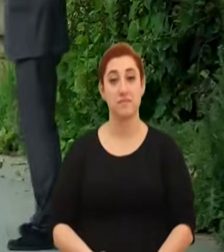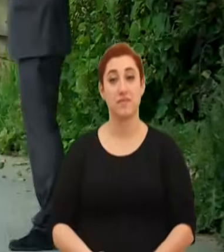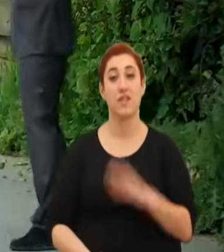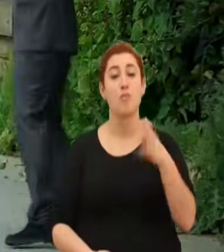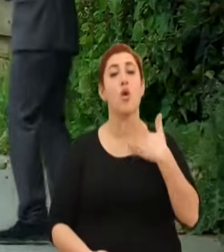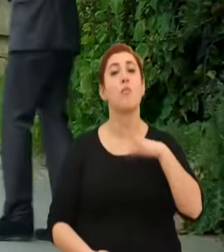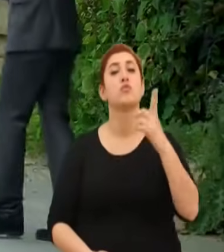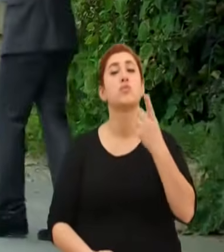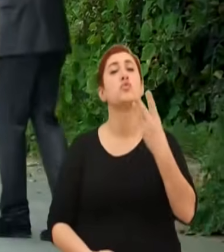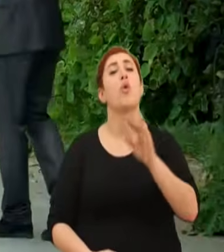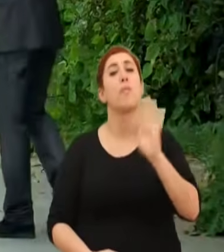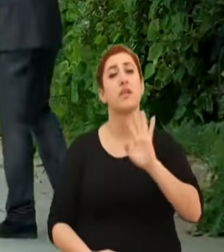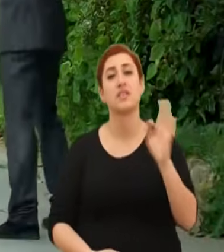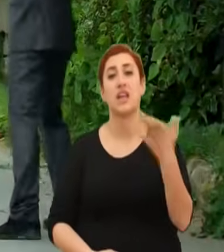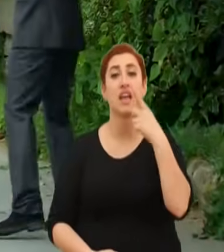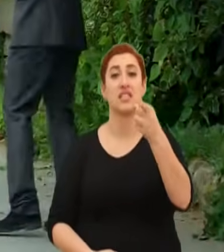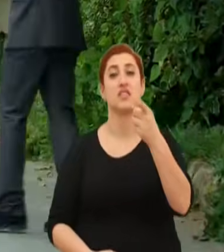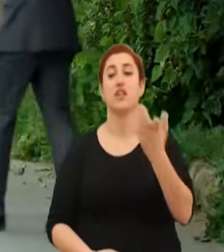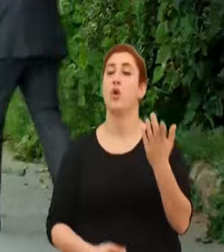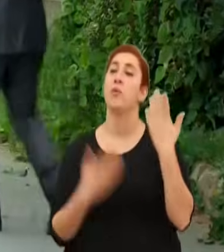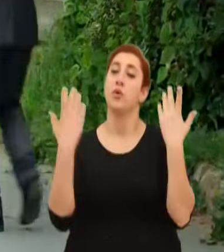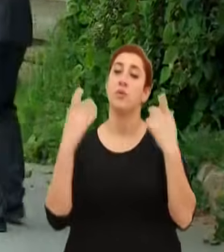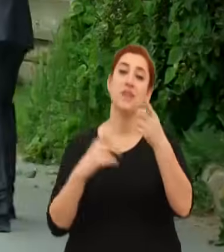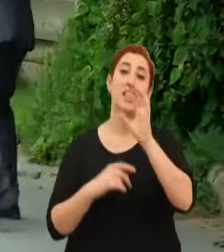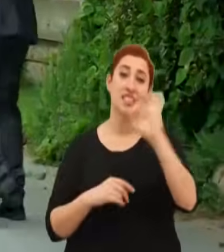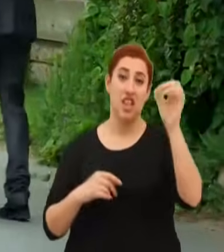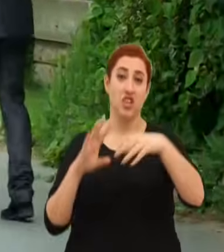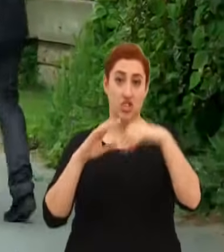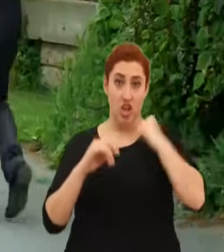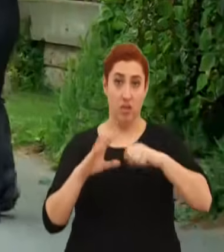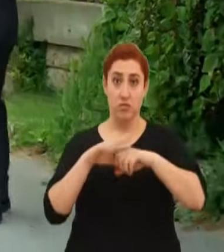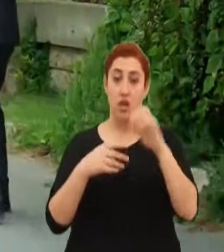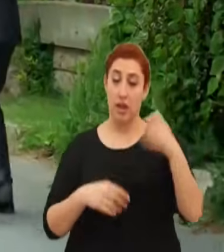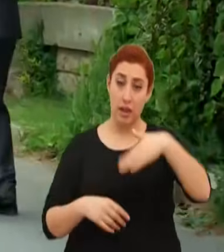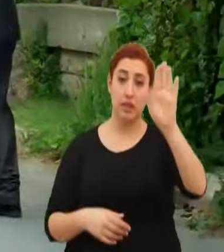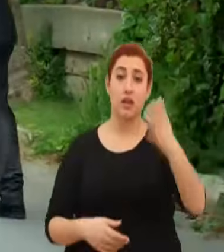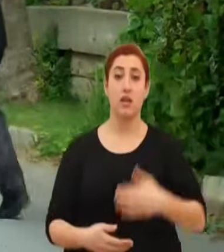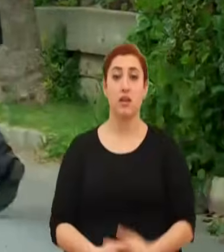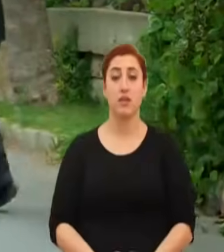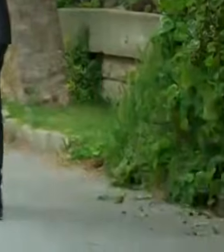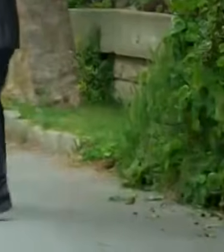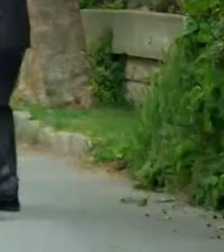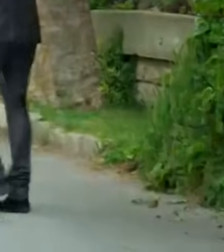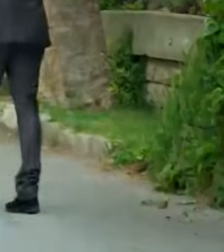Lan moralim bozma oğlum, bir şey olmadı. Sanki sen... Tövbe bismillah, sanki senden çaldılar. Yürü.